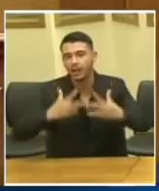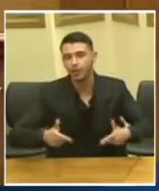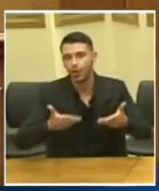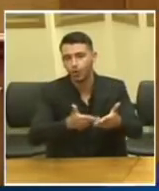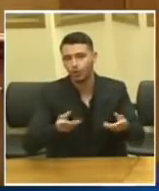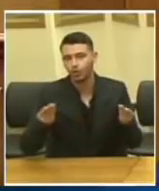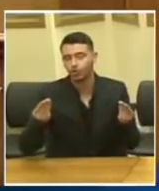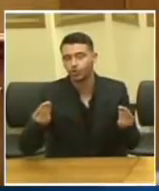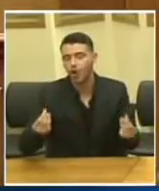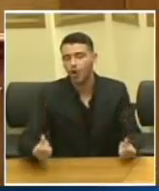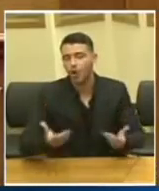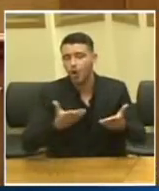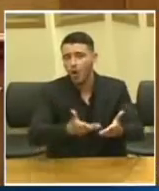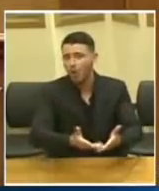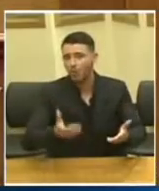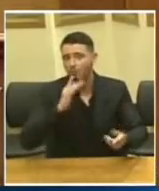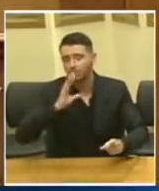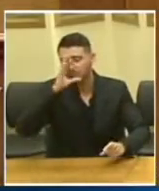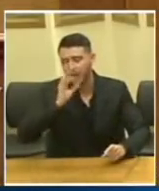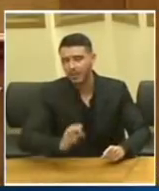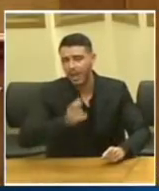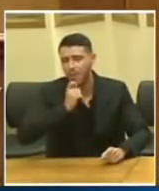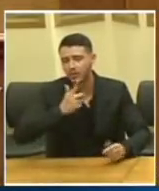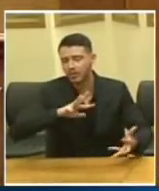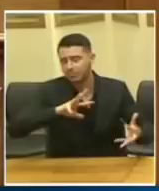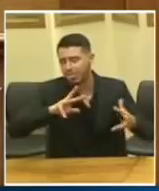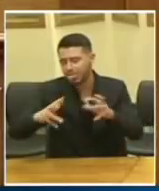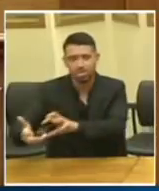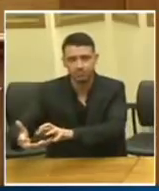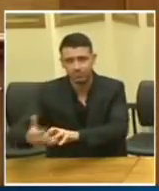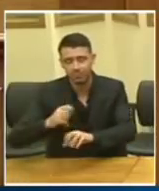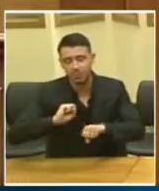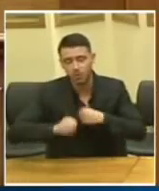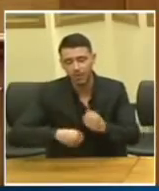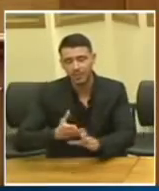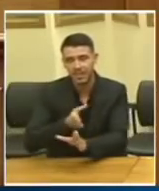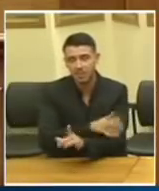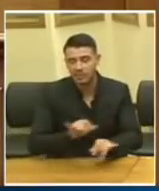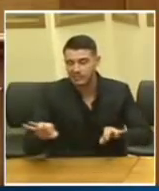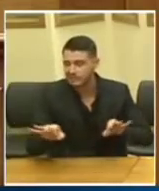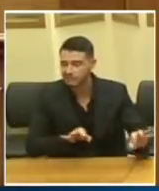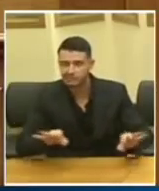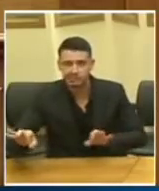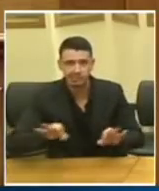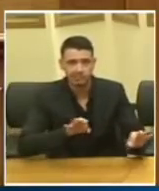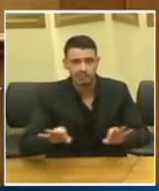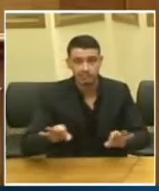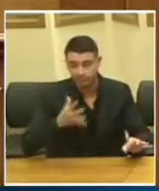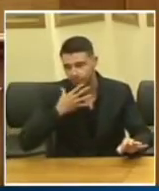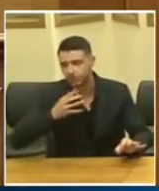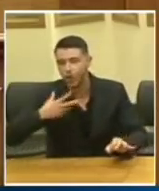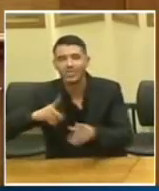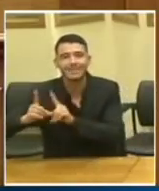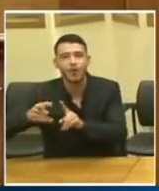θεσμικού εκτροχιασμού που επιχειρήσατε να στήσετε με αφορμή τη συμφωνία για το